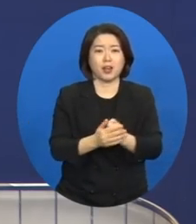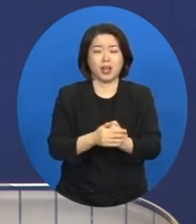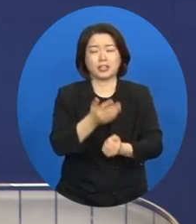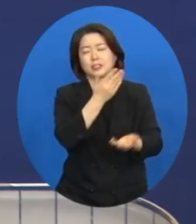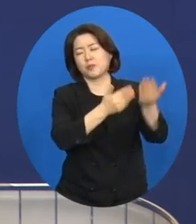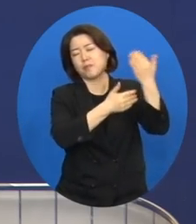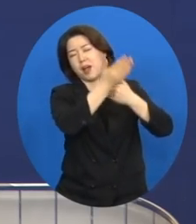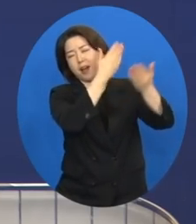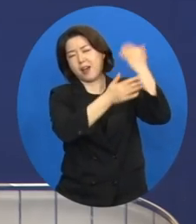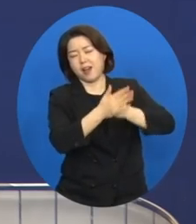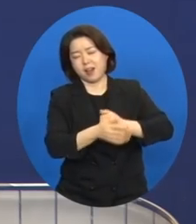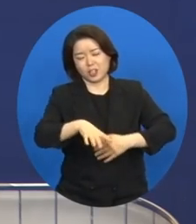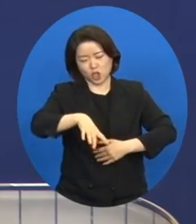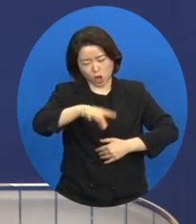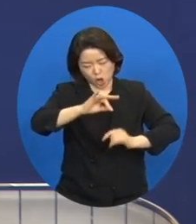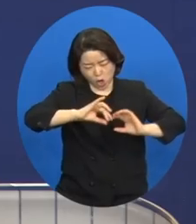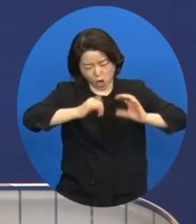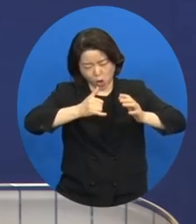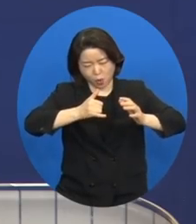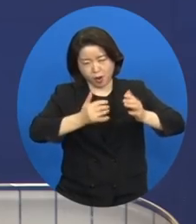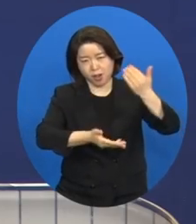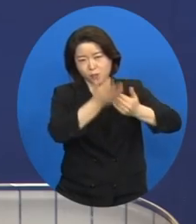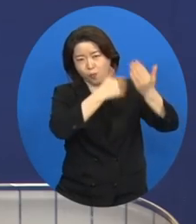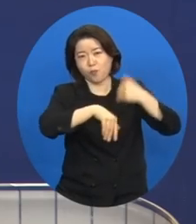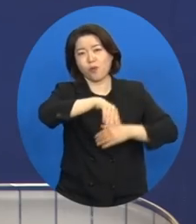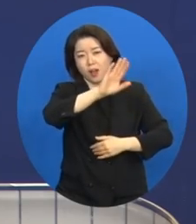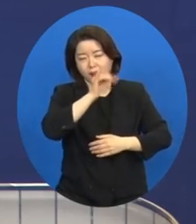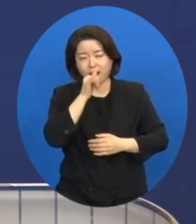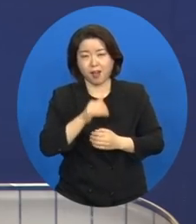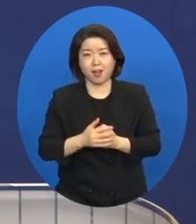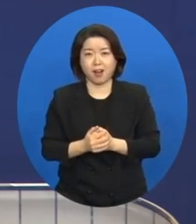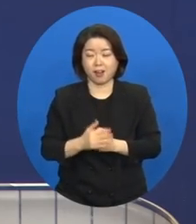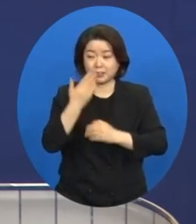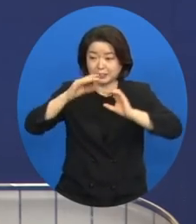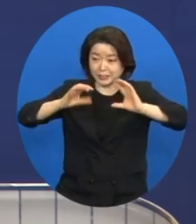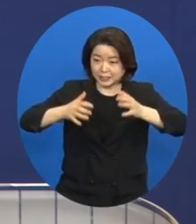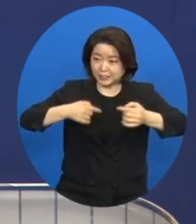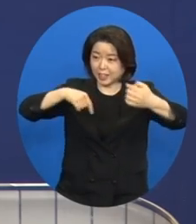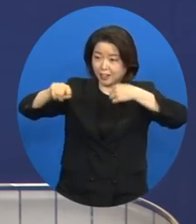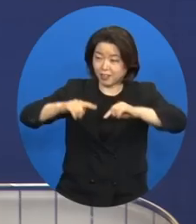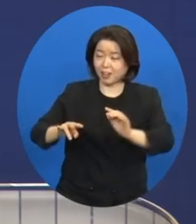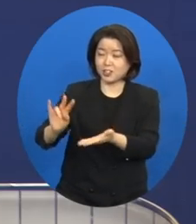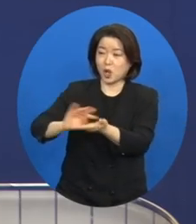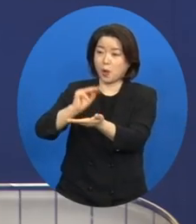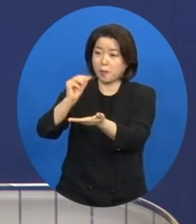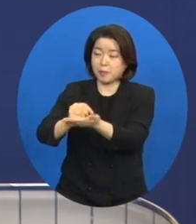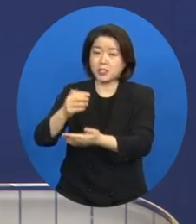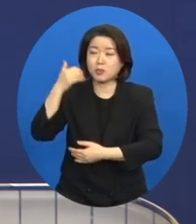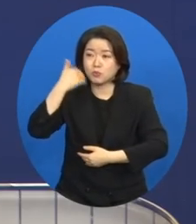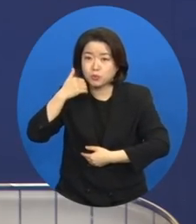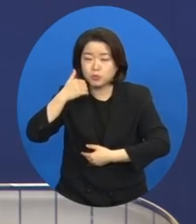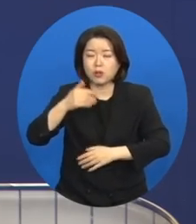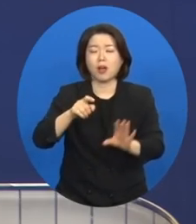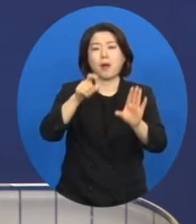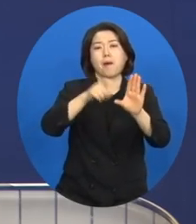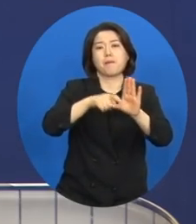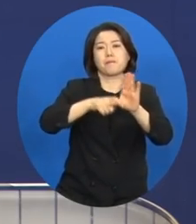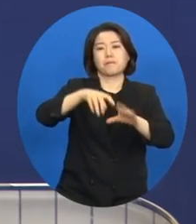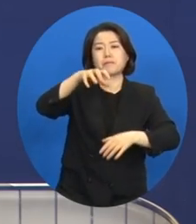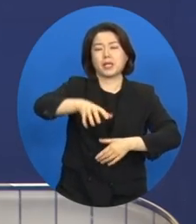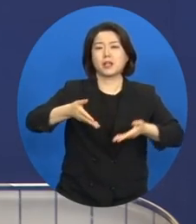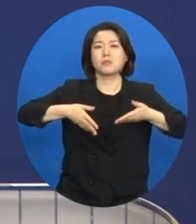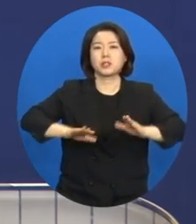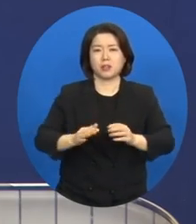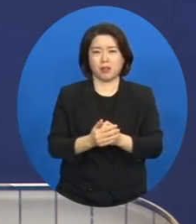옛날 태초에까지 거슬러 올라간다. 이스라엘을 다스릴 메시아는 베들레헴에서 태어난다는 것이죠.